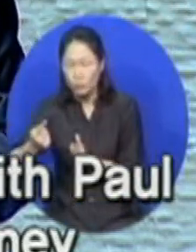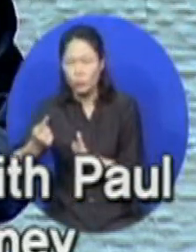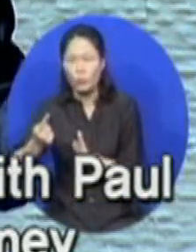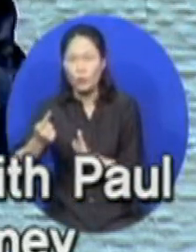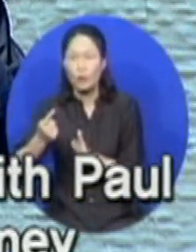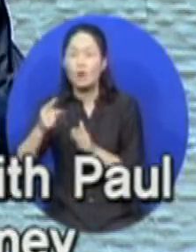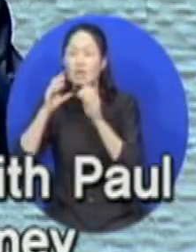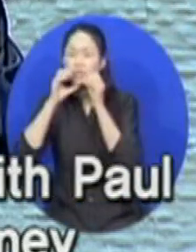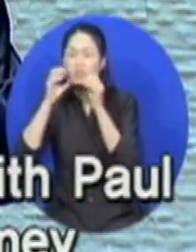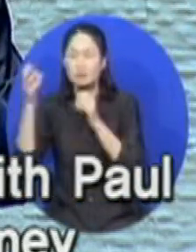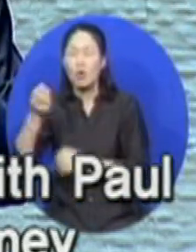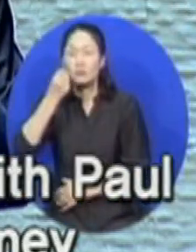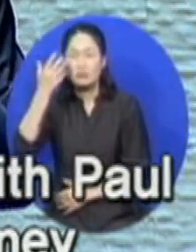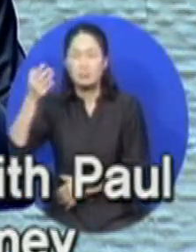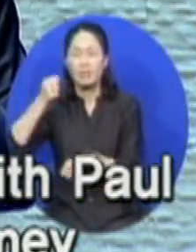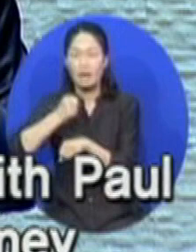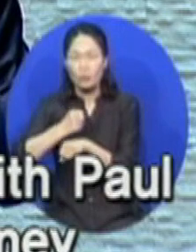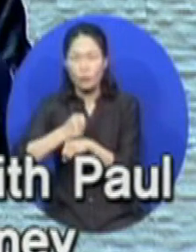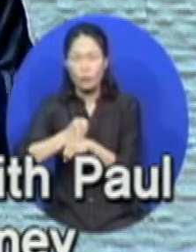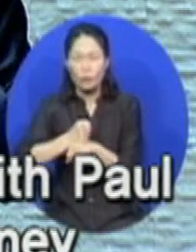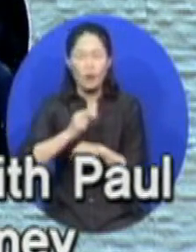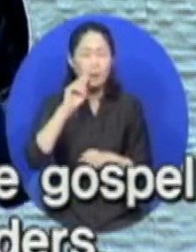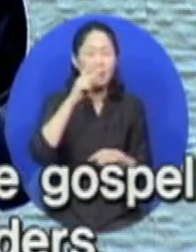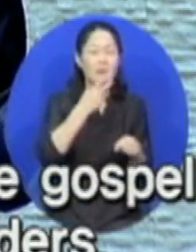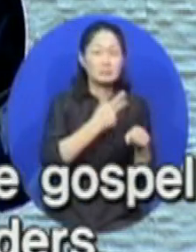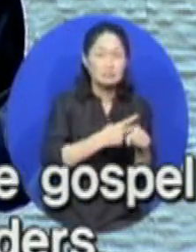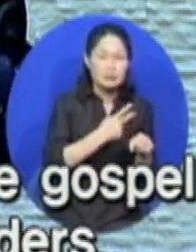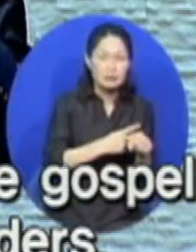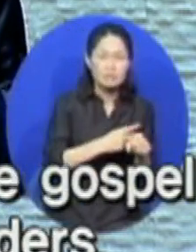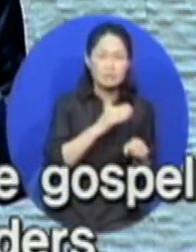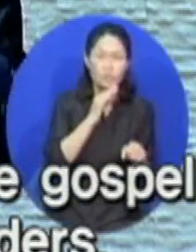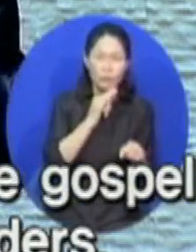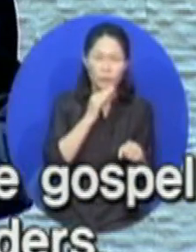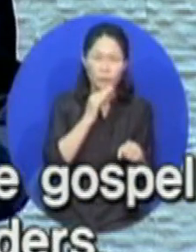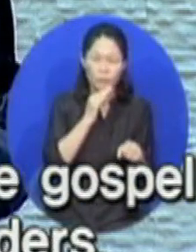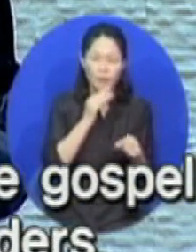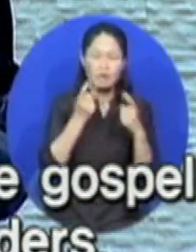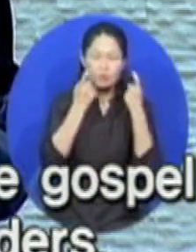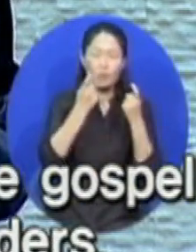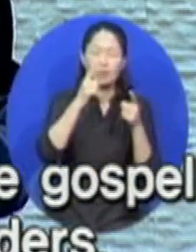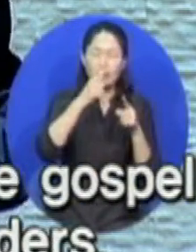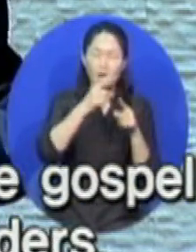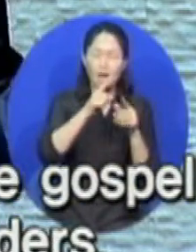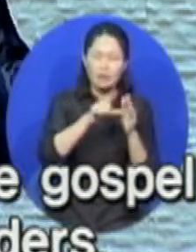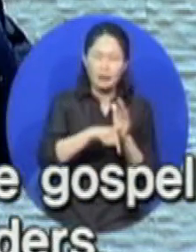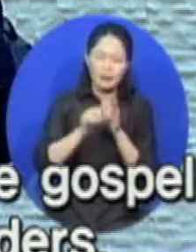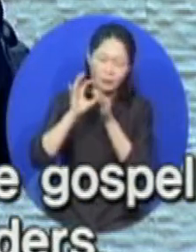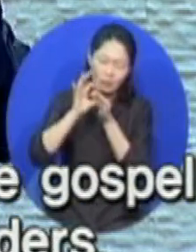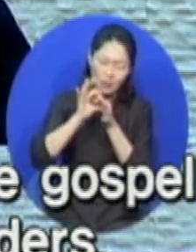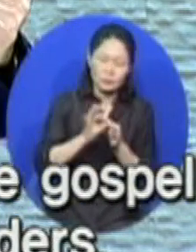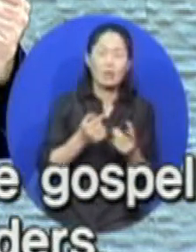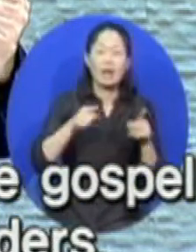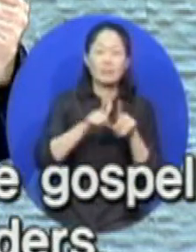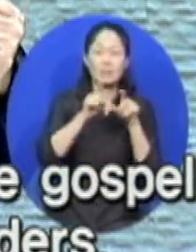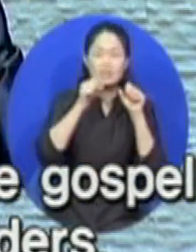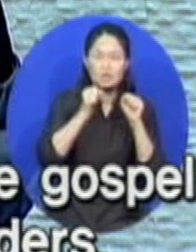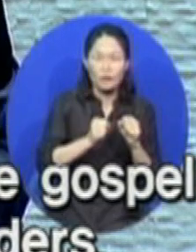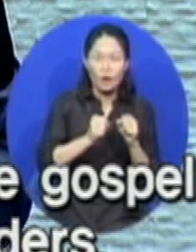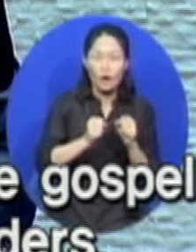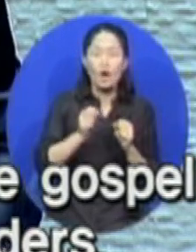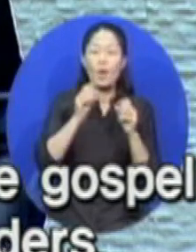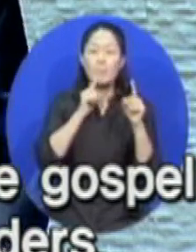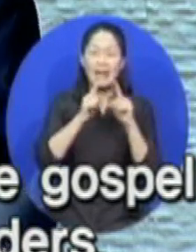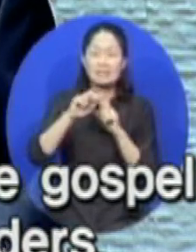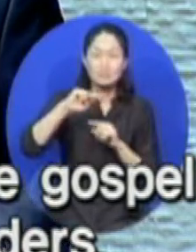이 전도의 많은 중에 정말 성령님께서 계속 같이 하셔서 말씀 더 성령님이 전하게